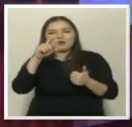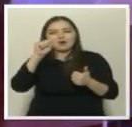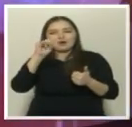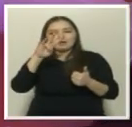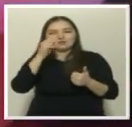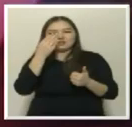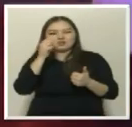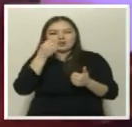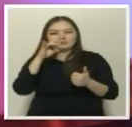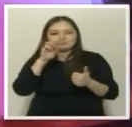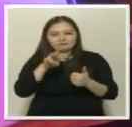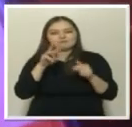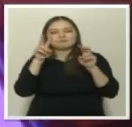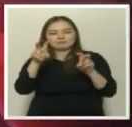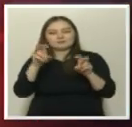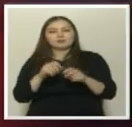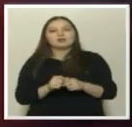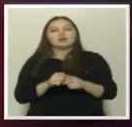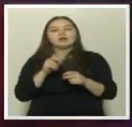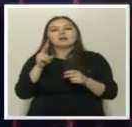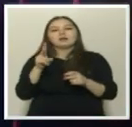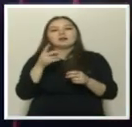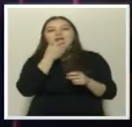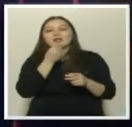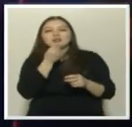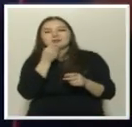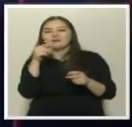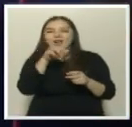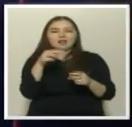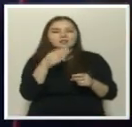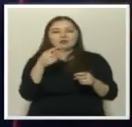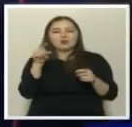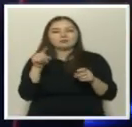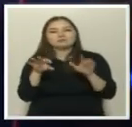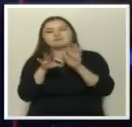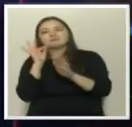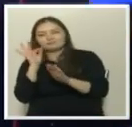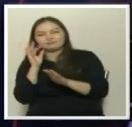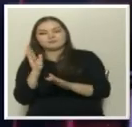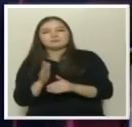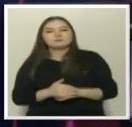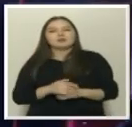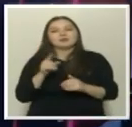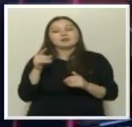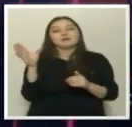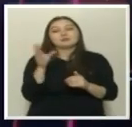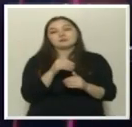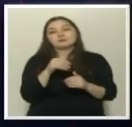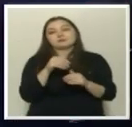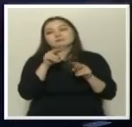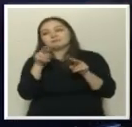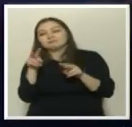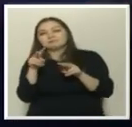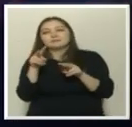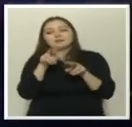Инкар Ислама, приз детского жюри завоевала 10-летняя Айнас Хасан. Наша съемочная группа пообщалась с юными красавицами и